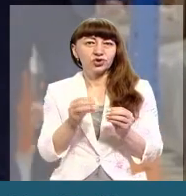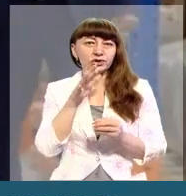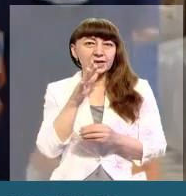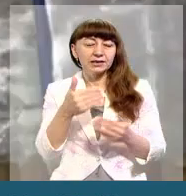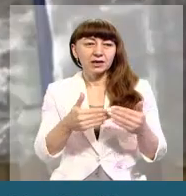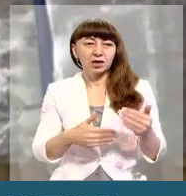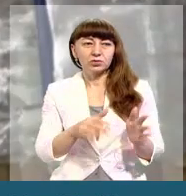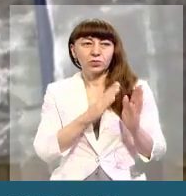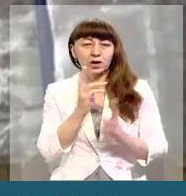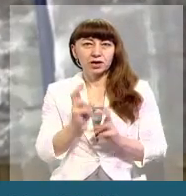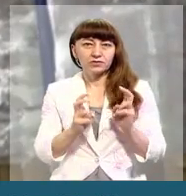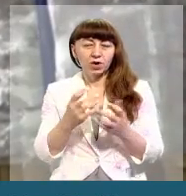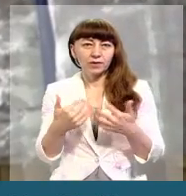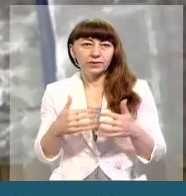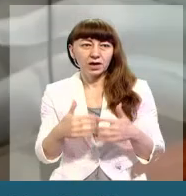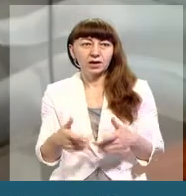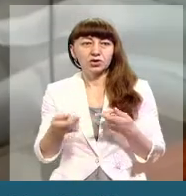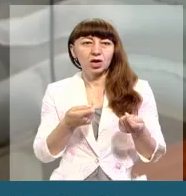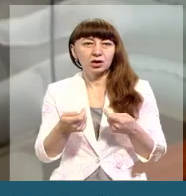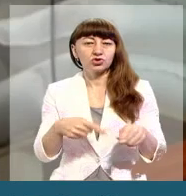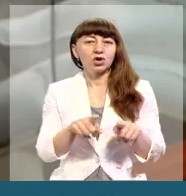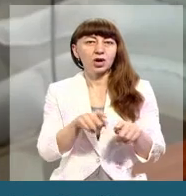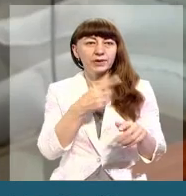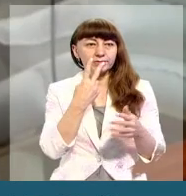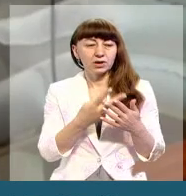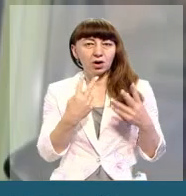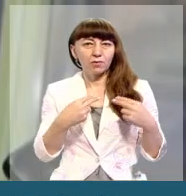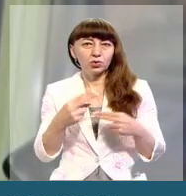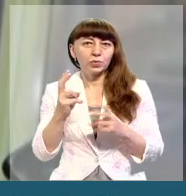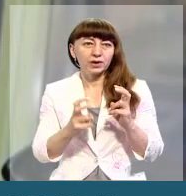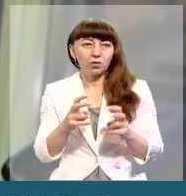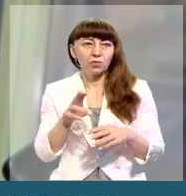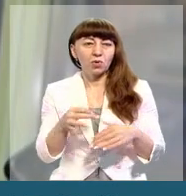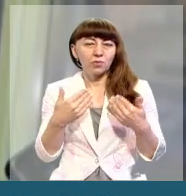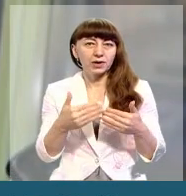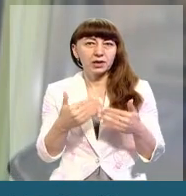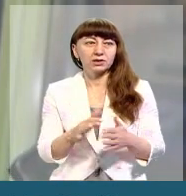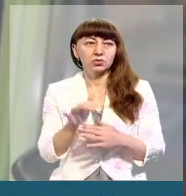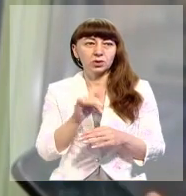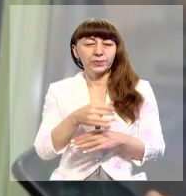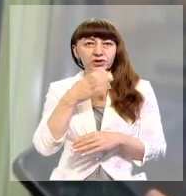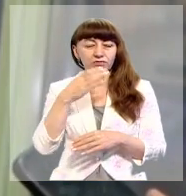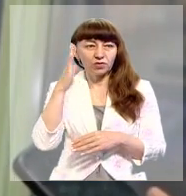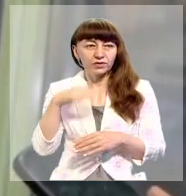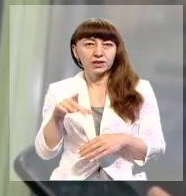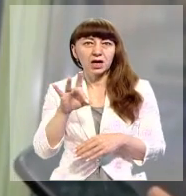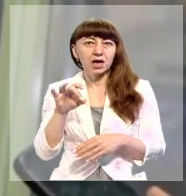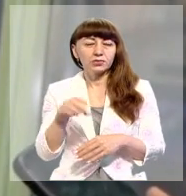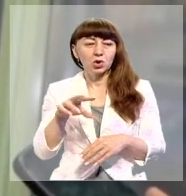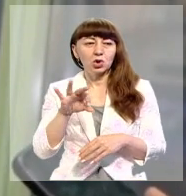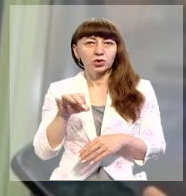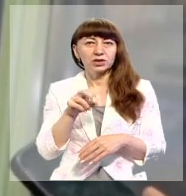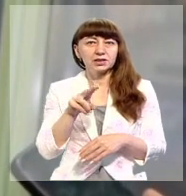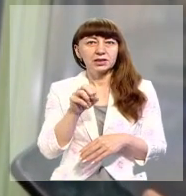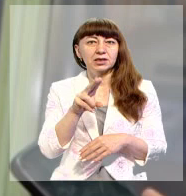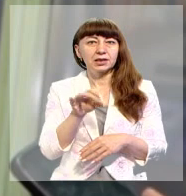логистикалық орталықтың жұмысында көрді. Жалпы облыстың өндіріс саласында даму бар. Осы жылдың көрсеткіштері бойынша жалпы